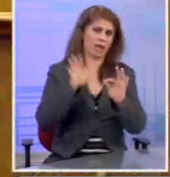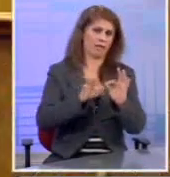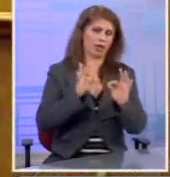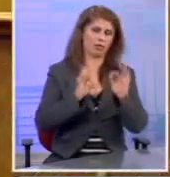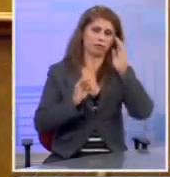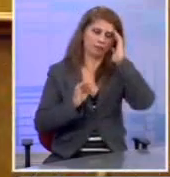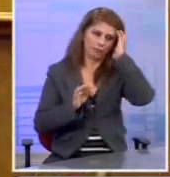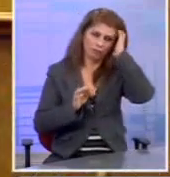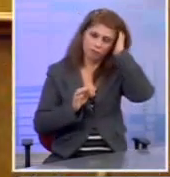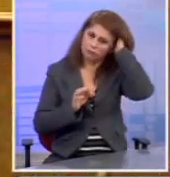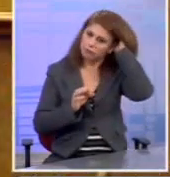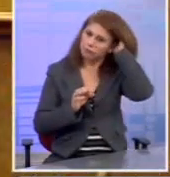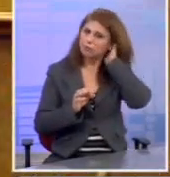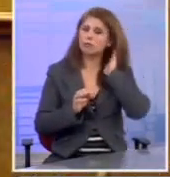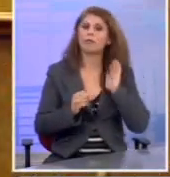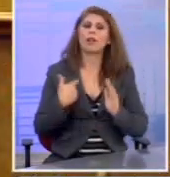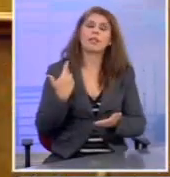και ζητήσαμε την ψήφο του ελληνικού λαού.